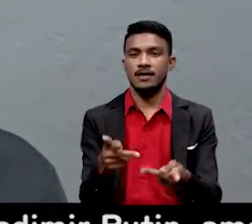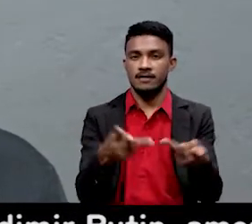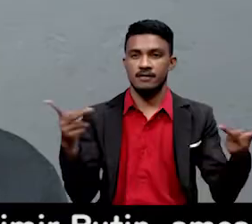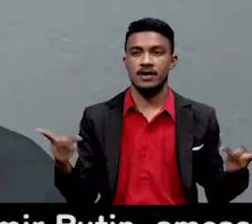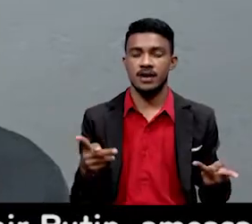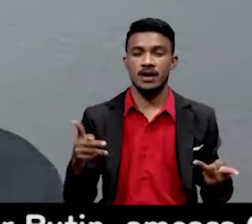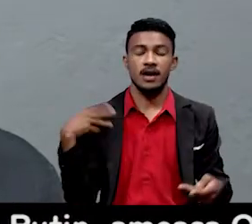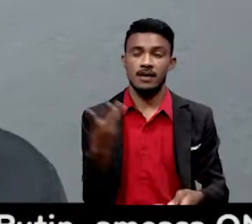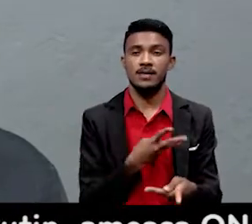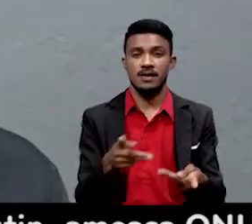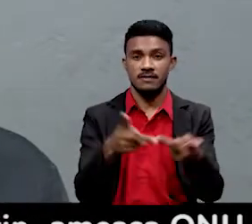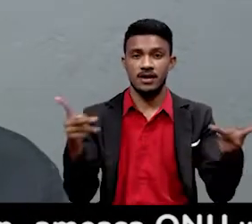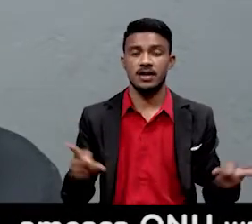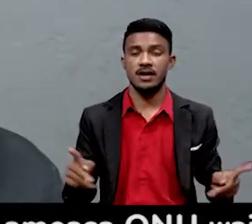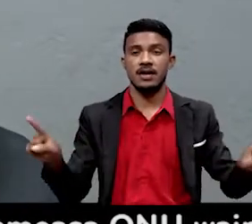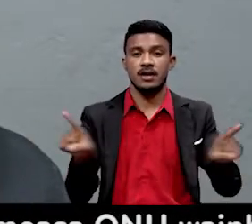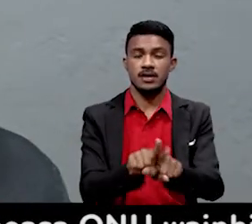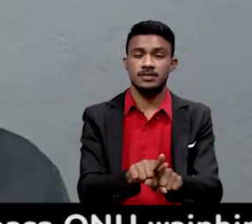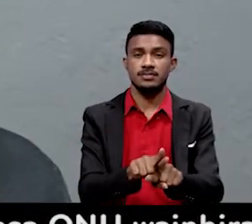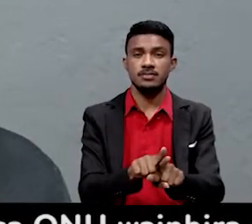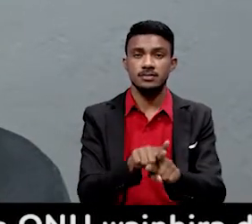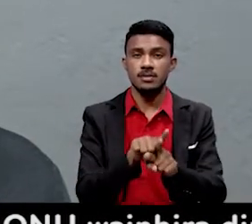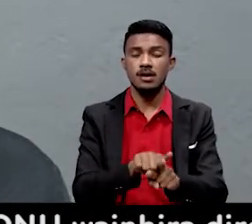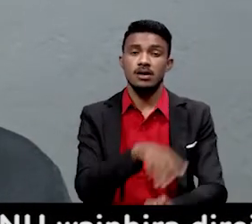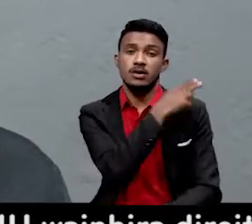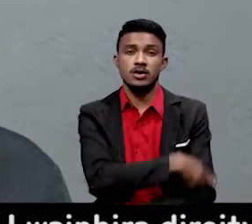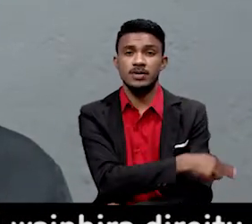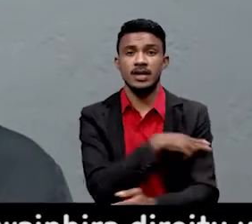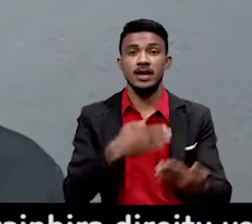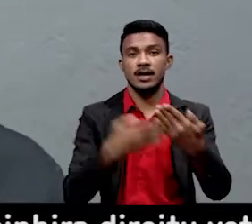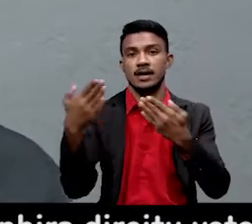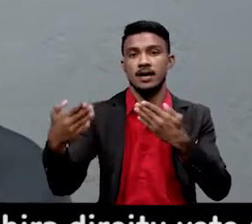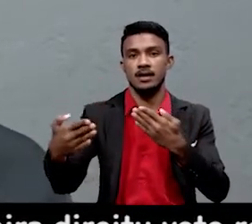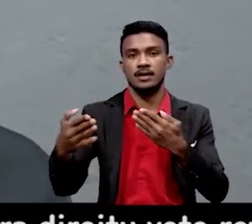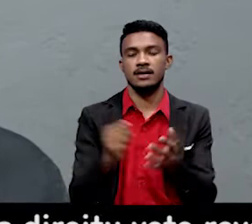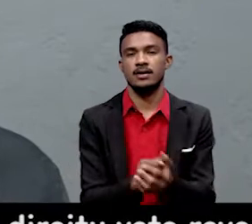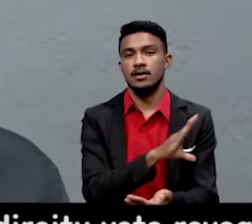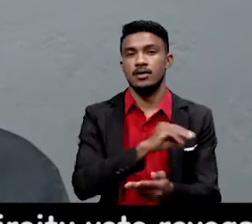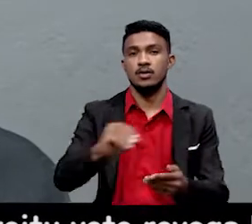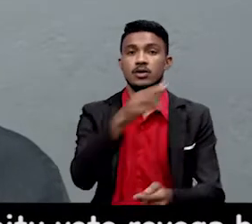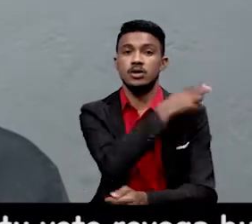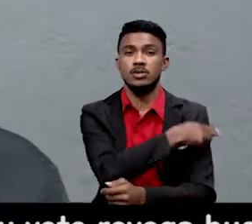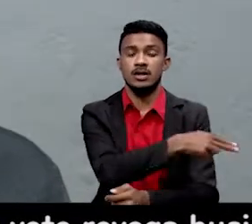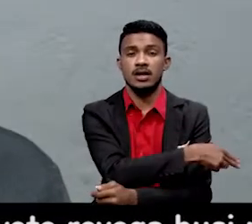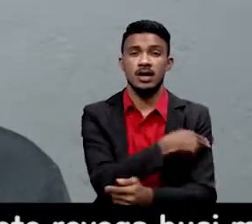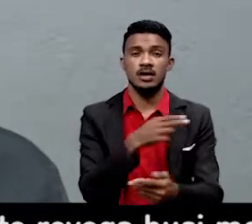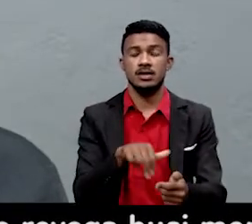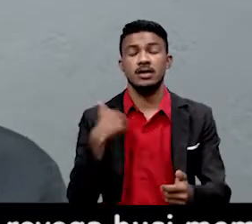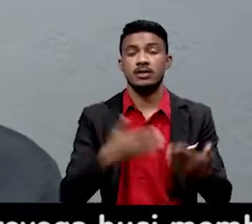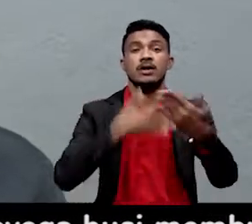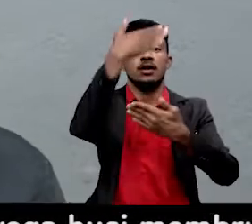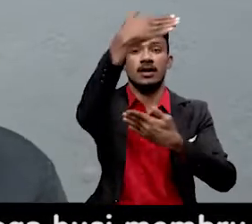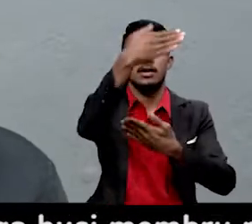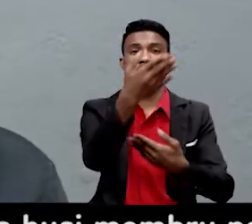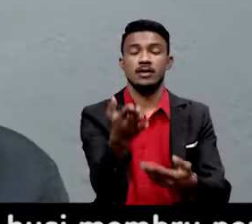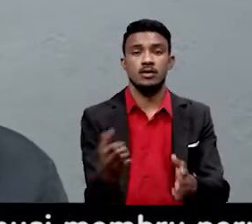amine fatine san laboratori mai hakraigne hospital ne iha letemba. Signifique